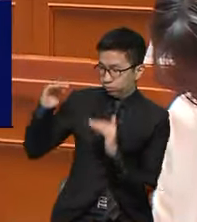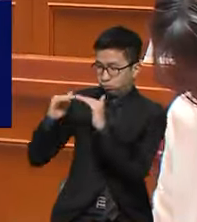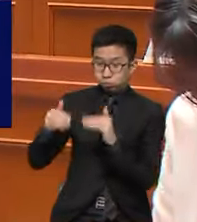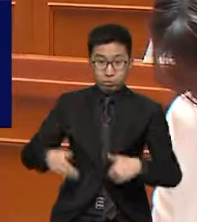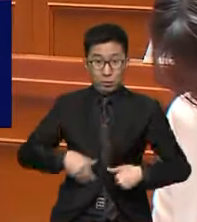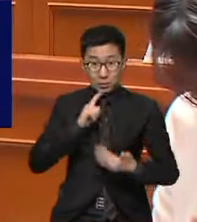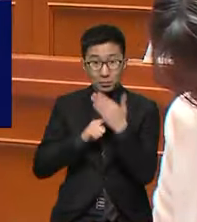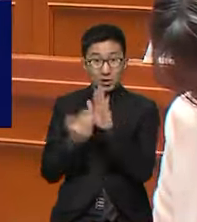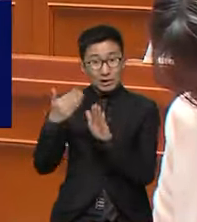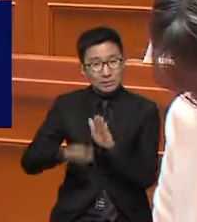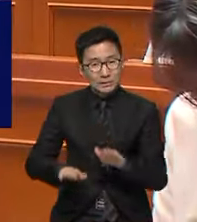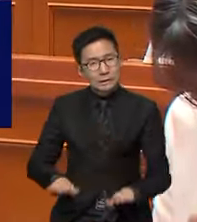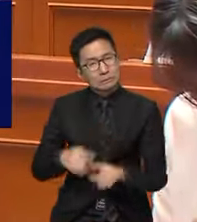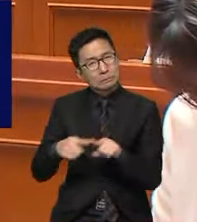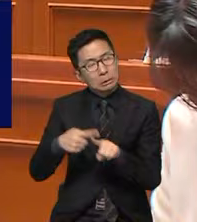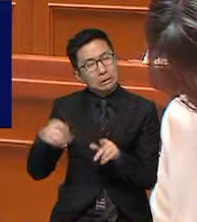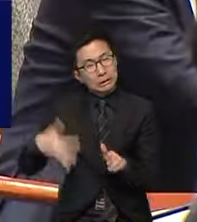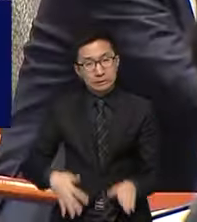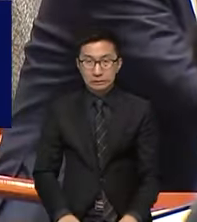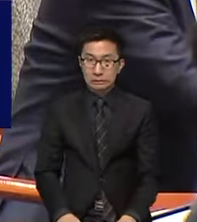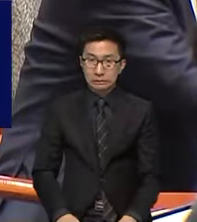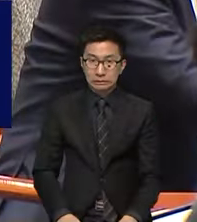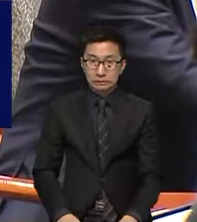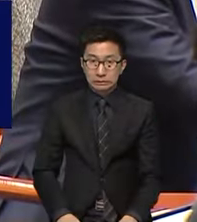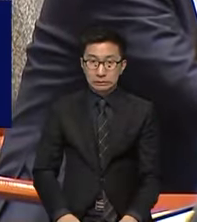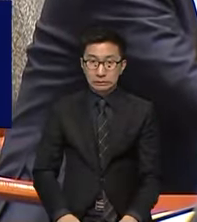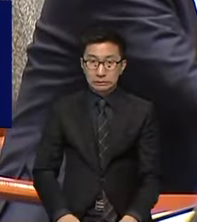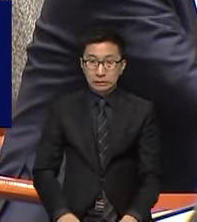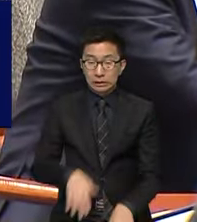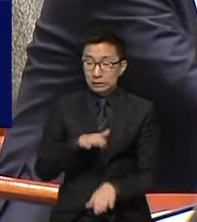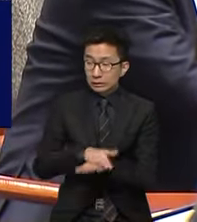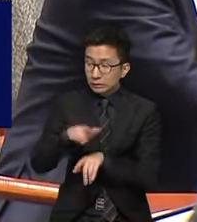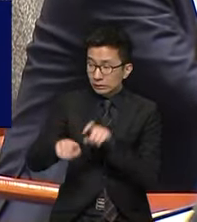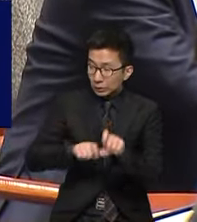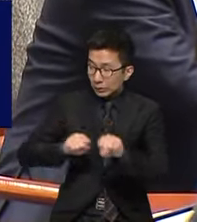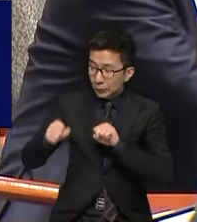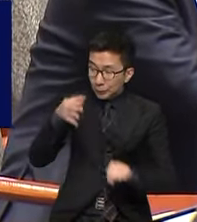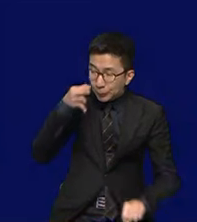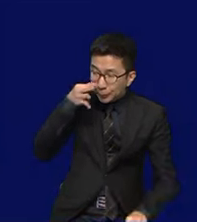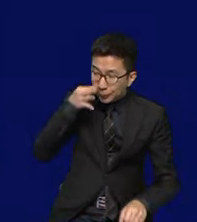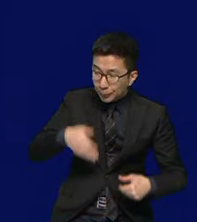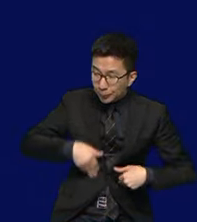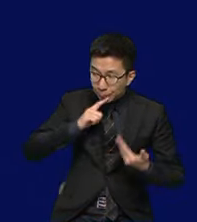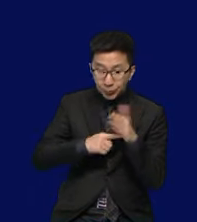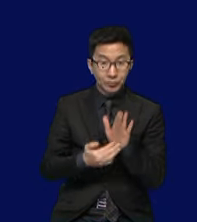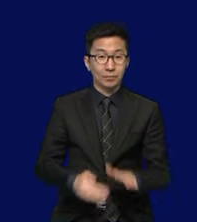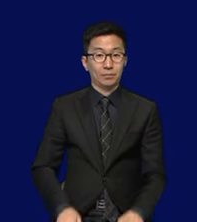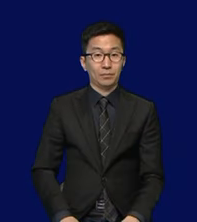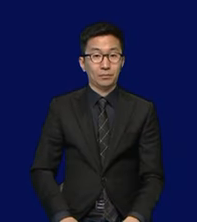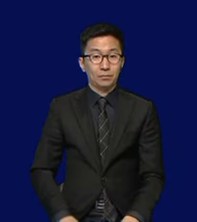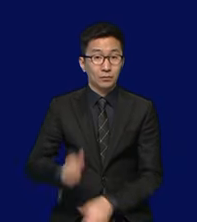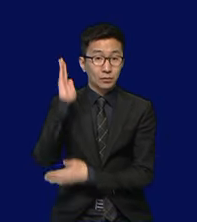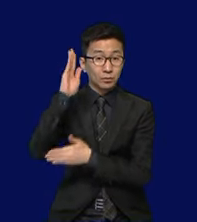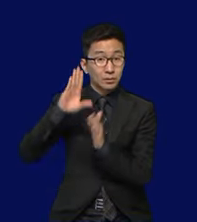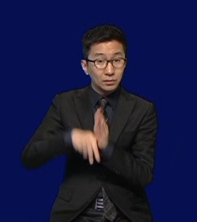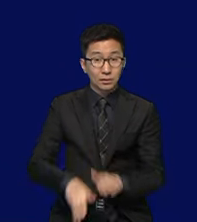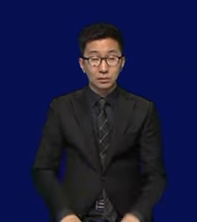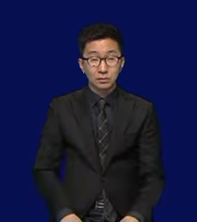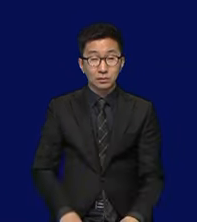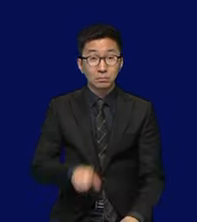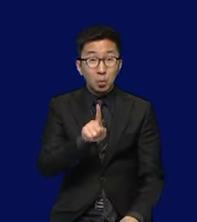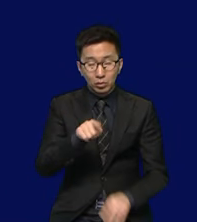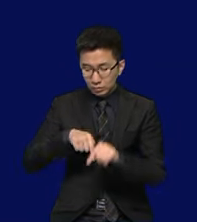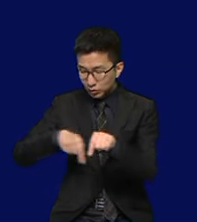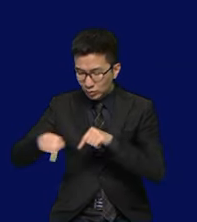아직 평가하긴 이르다. 말이 아닌 행동을 지켜봐야 한다는 목소리가 나왔습니다. 취임 연설에서 정치는